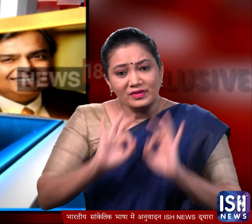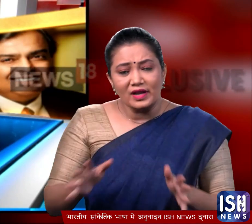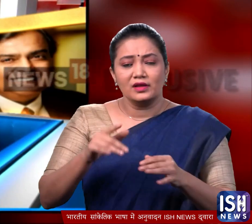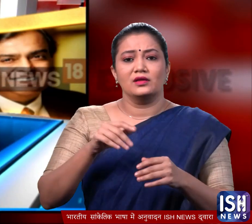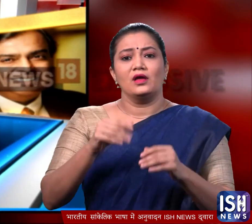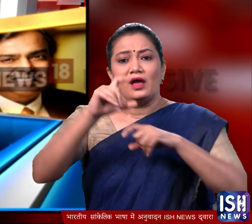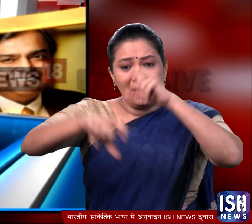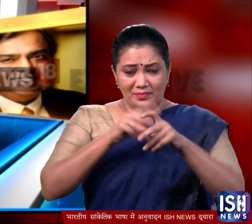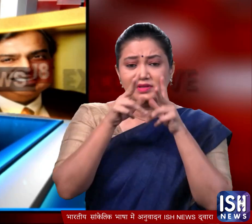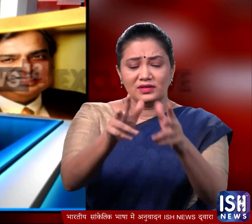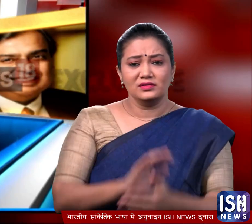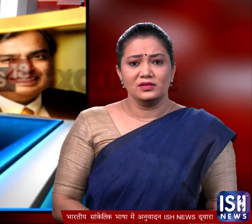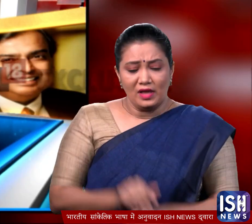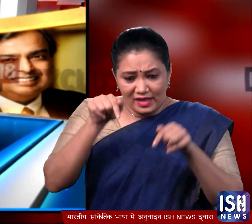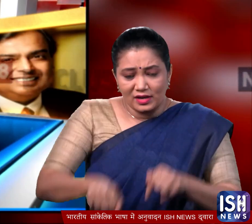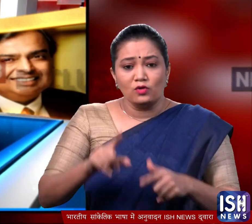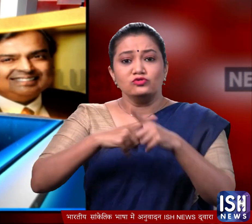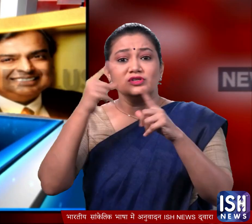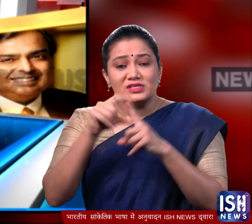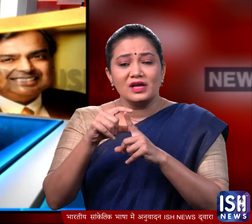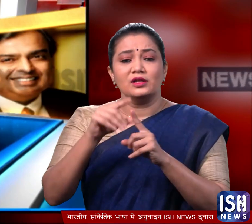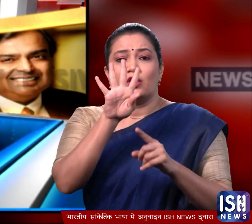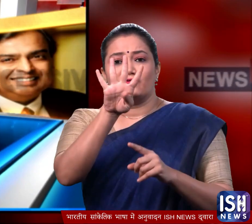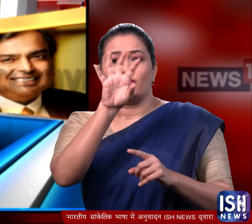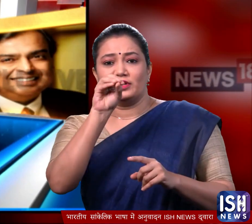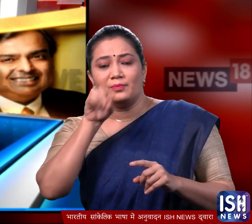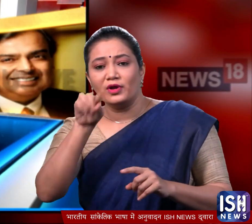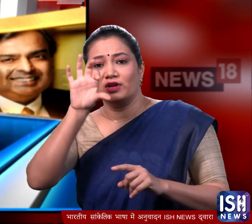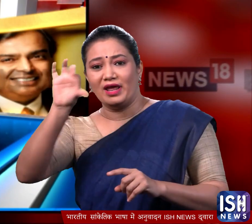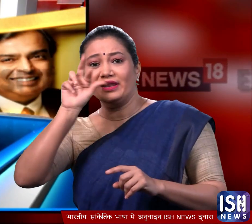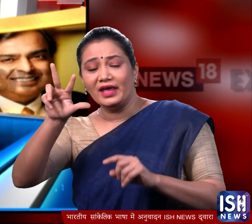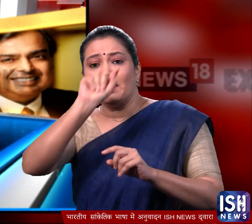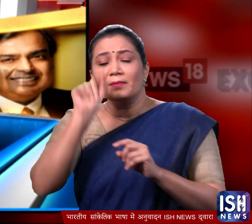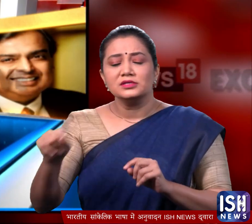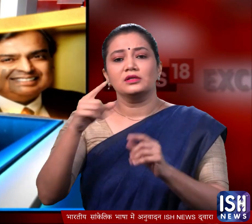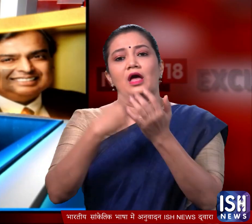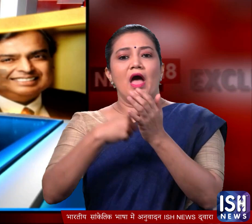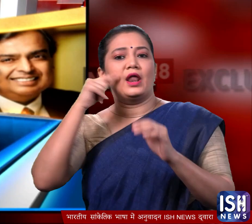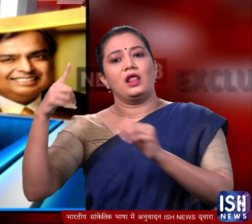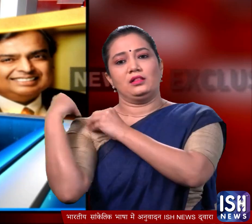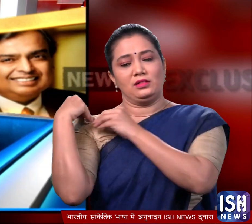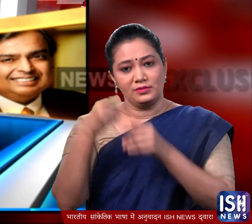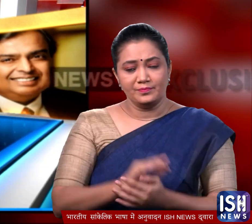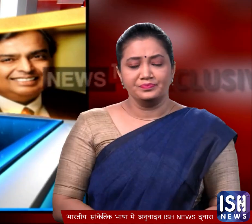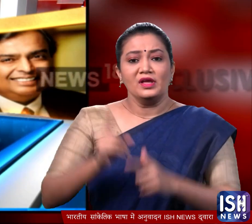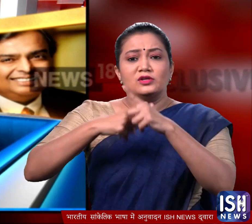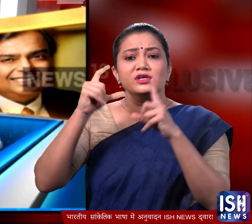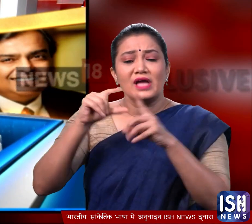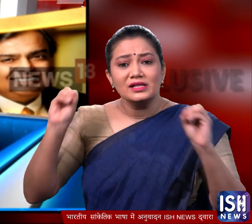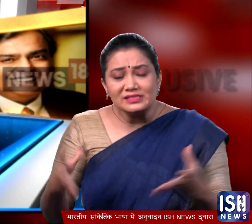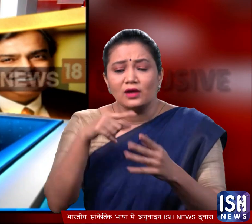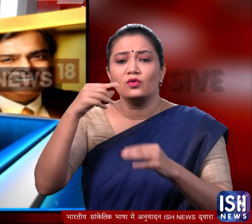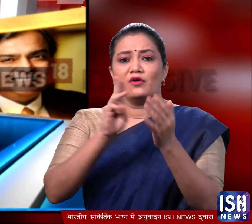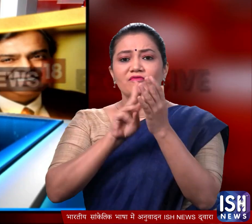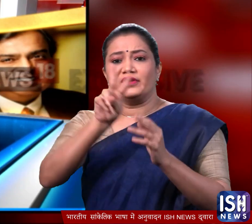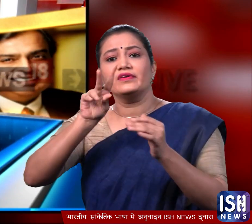की जानकारी कंपनी ने देते हुए ये बताया कि अब जस्ट डायल की 40.98% हिस्सेदारी रिलायंस के पास है। हालांकि जस्ट डायल की शुरुआत